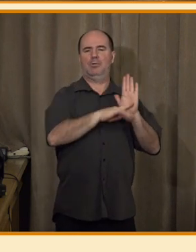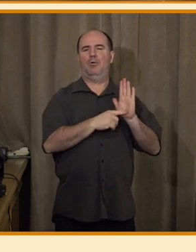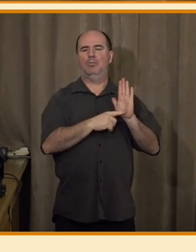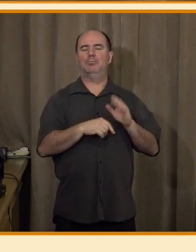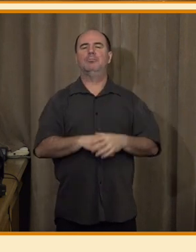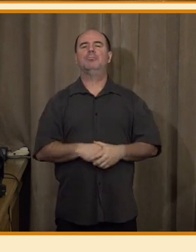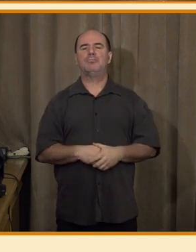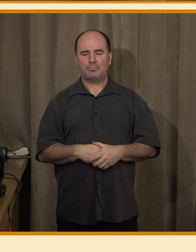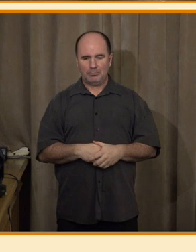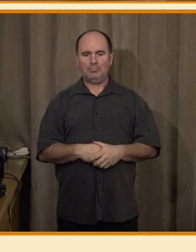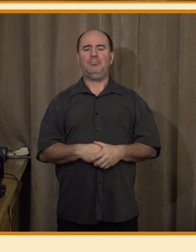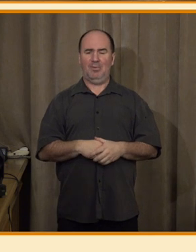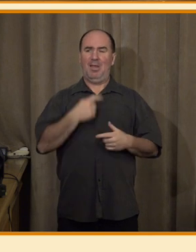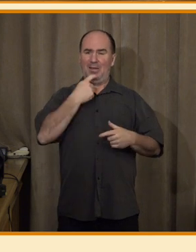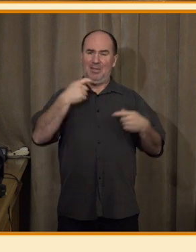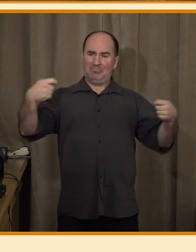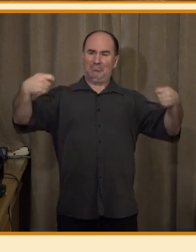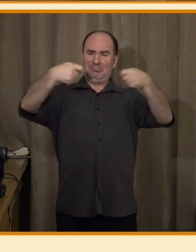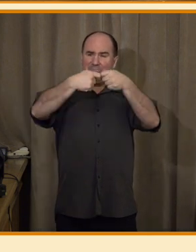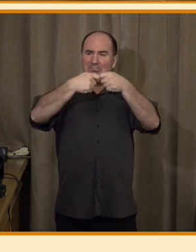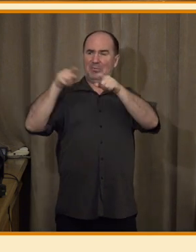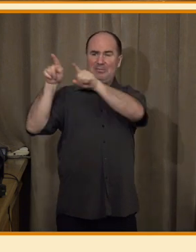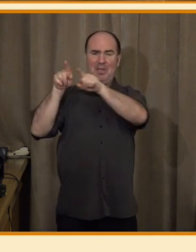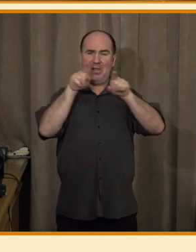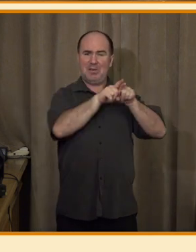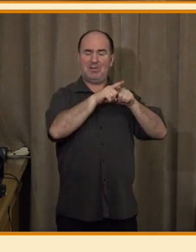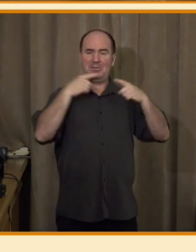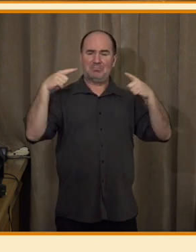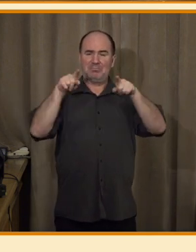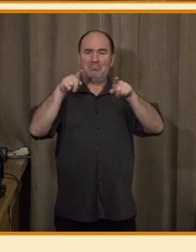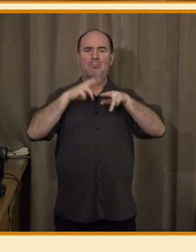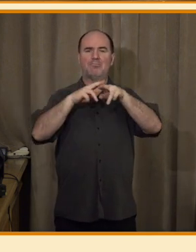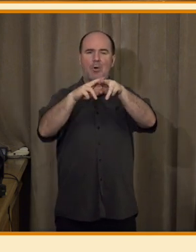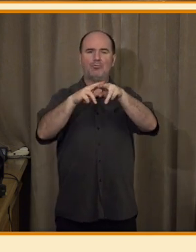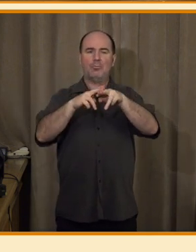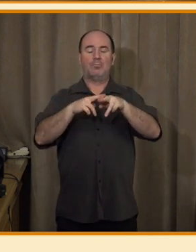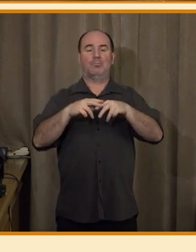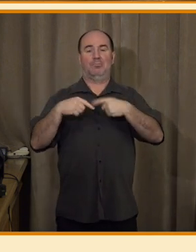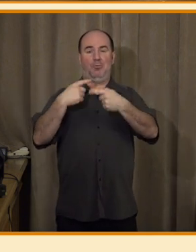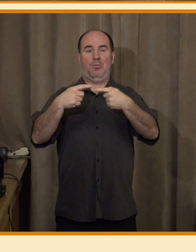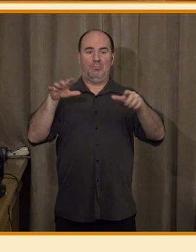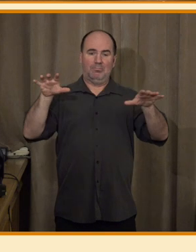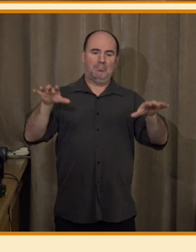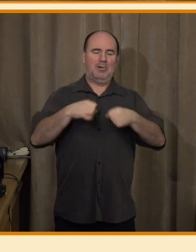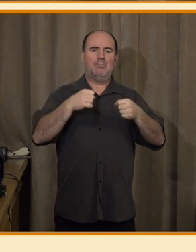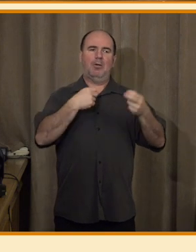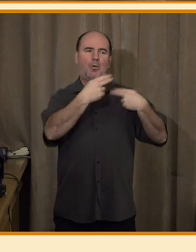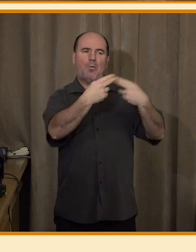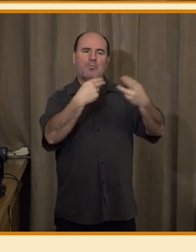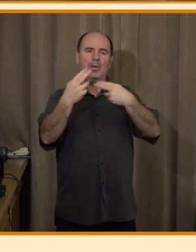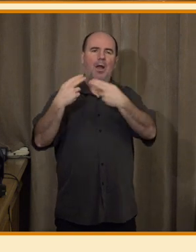sjednotil postup při sledování komunikace v rámsky skandinávských zemí